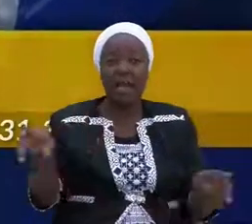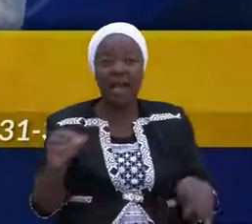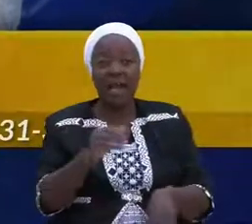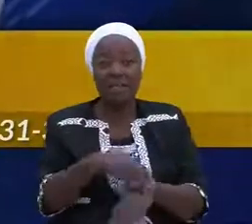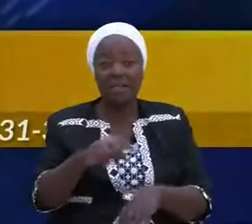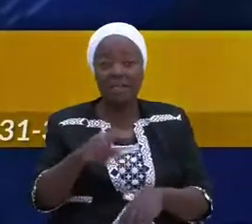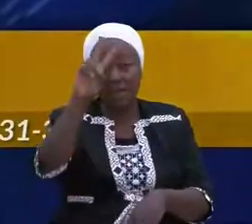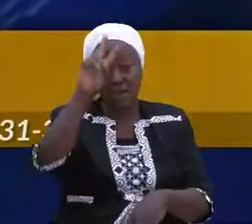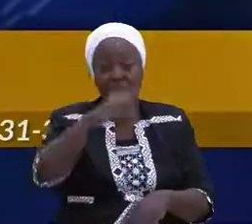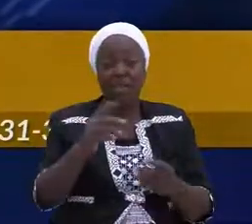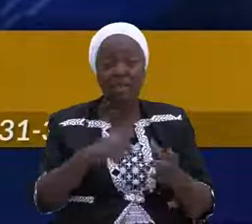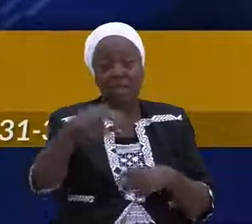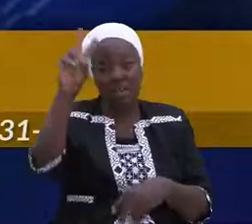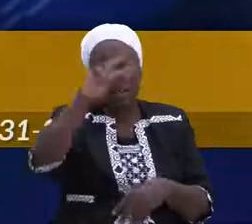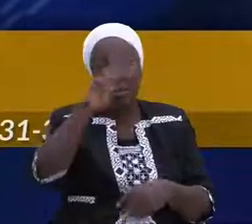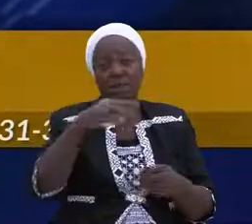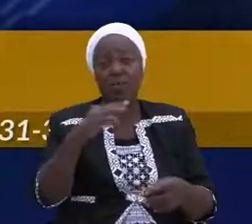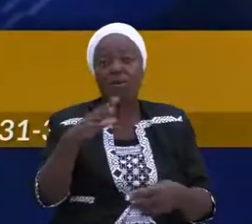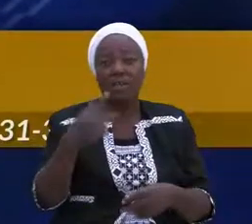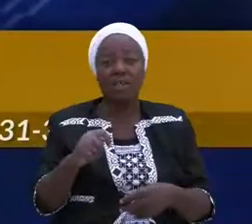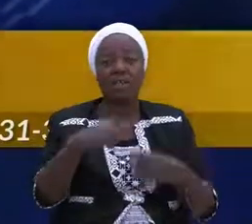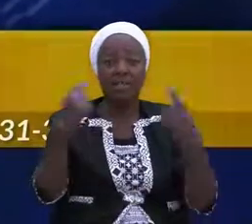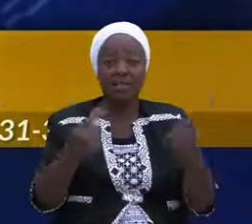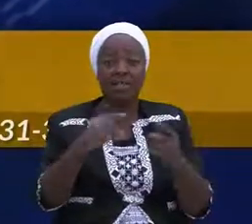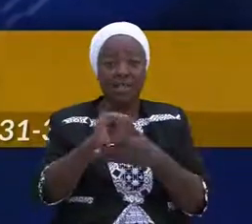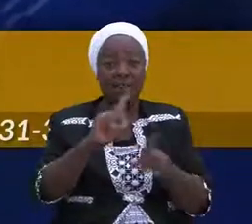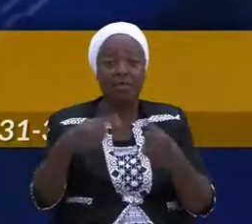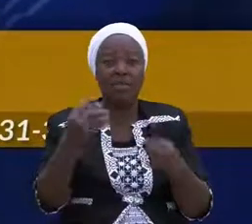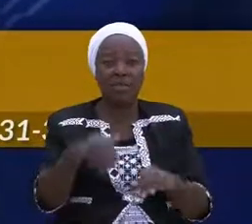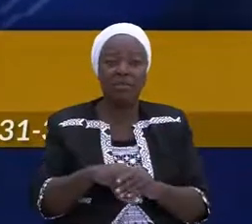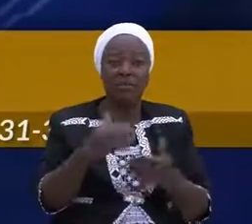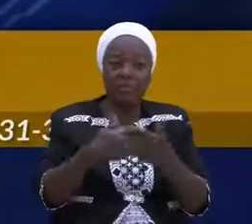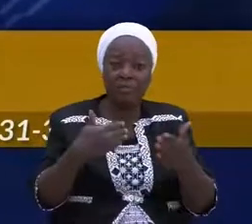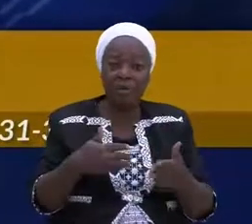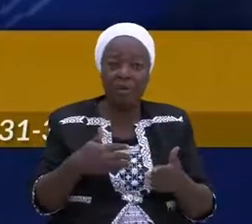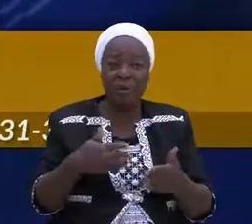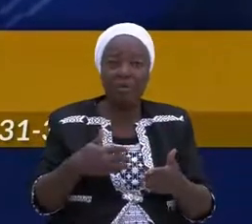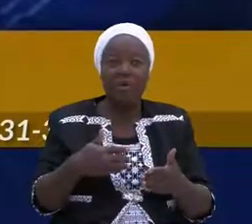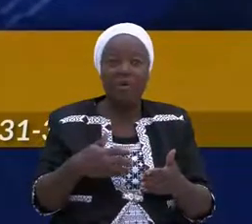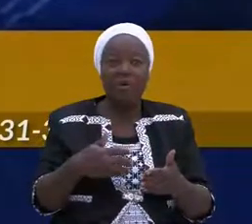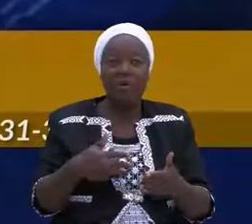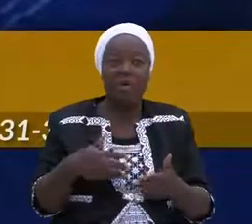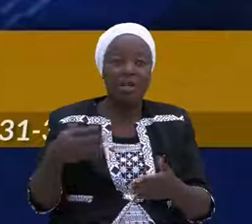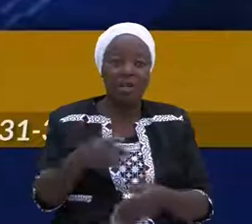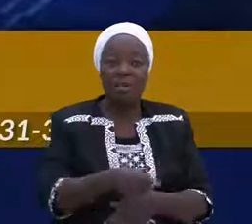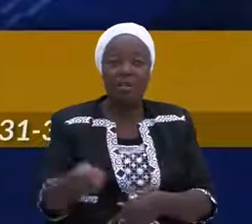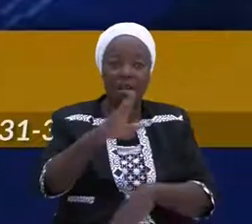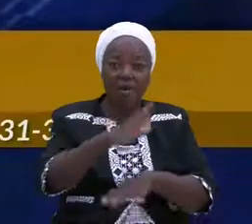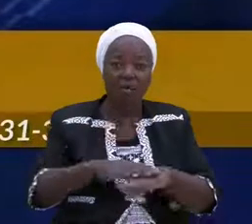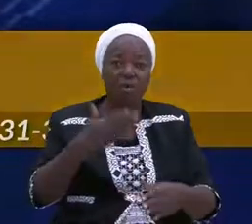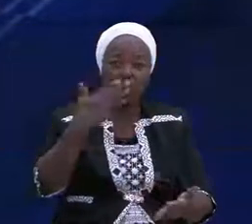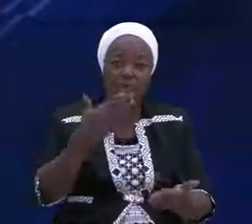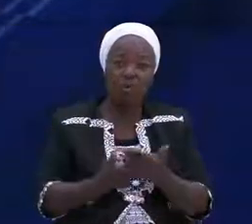Tout le monde était ignorant, ignorant des péchés commis. Ils appelaient le mal